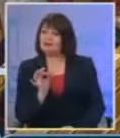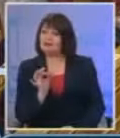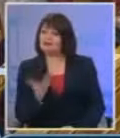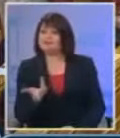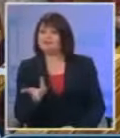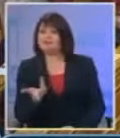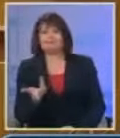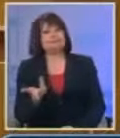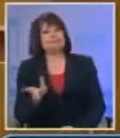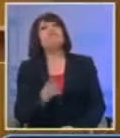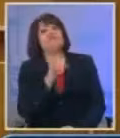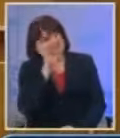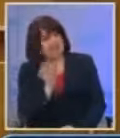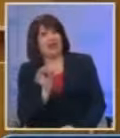Αλήθεια.